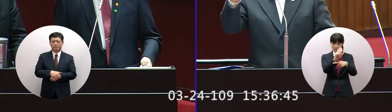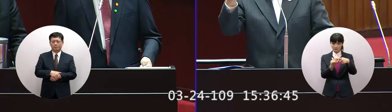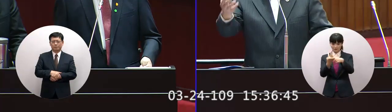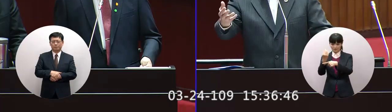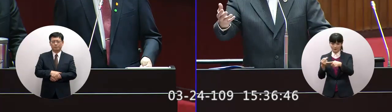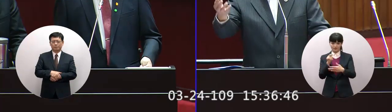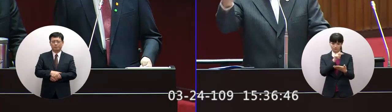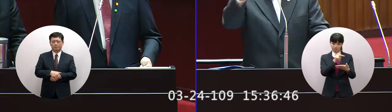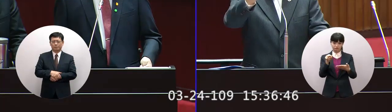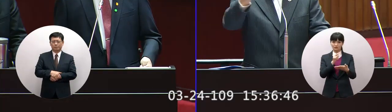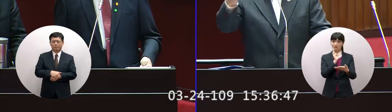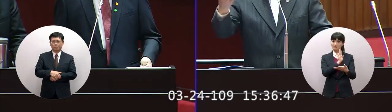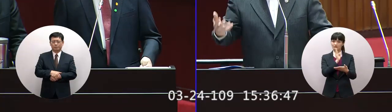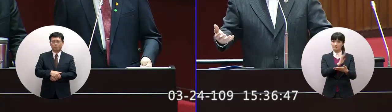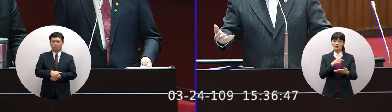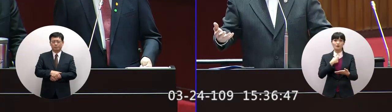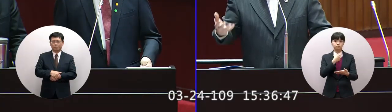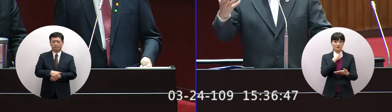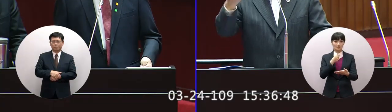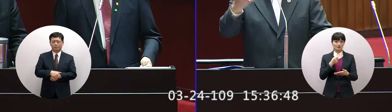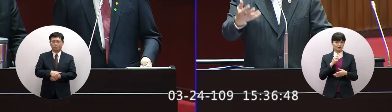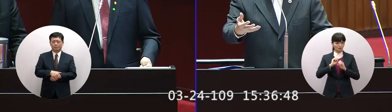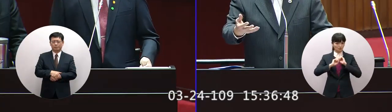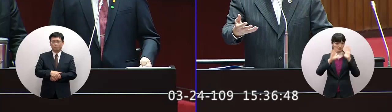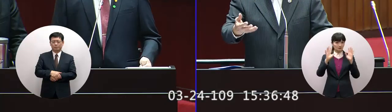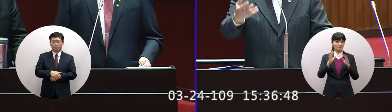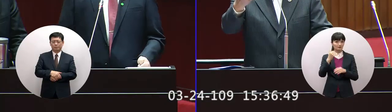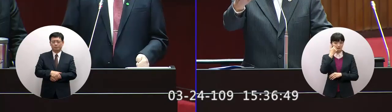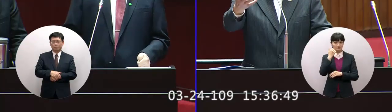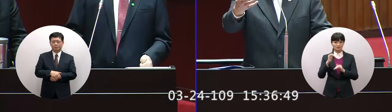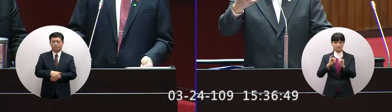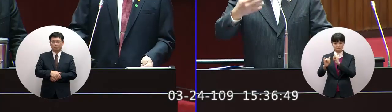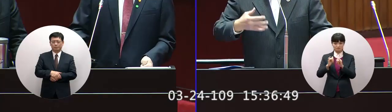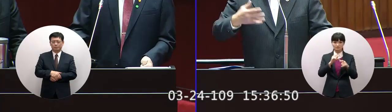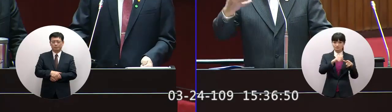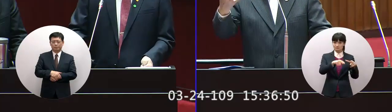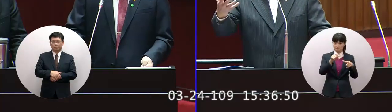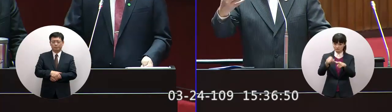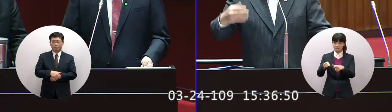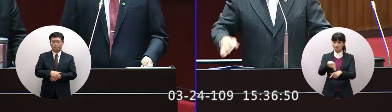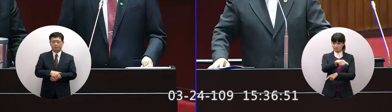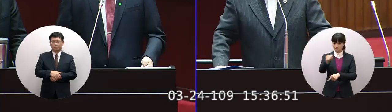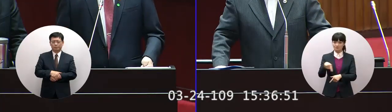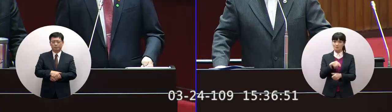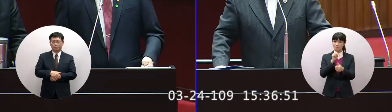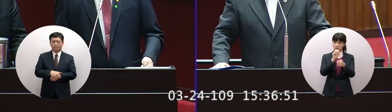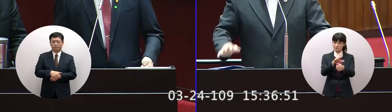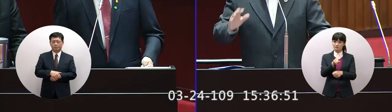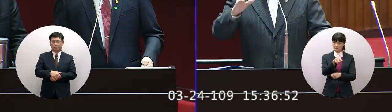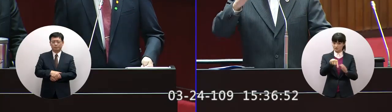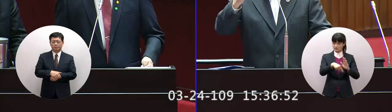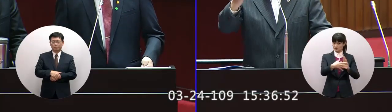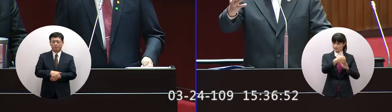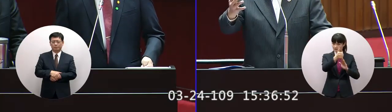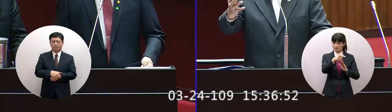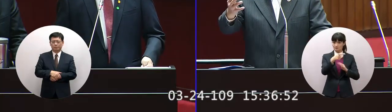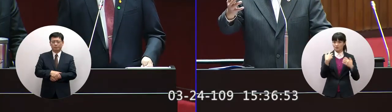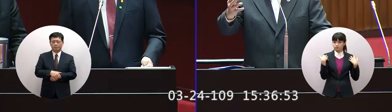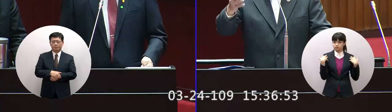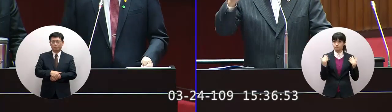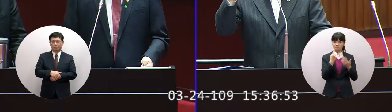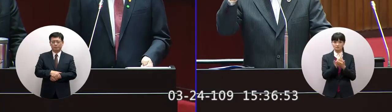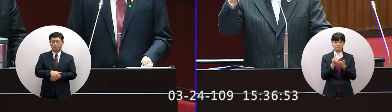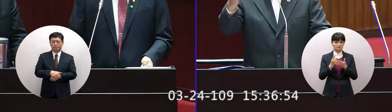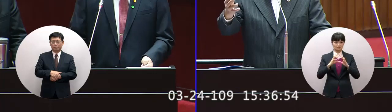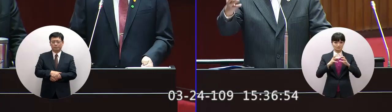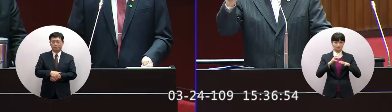你要交代的是全国的民众还有企业，院长承担的是国家的安危，我希望从这几个